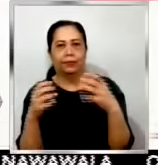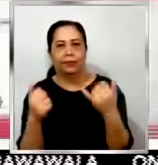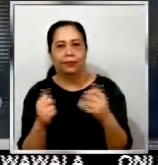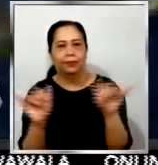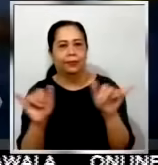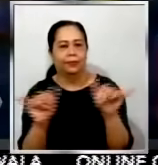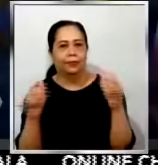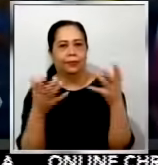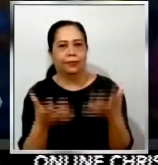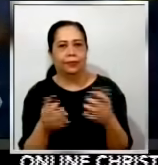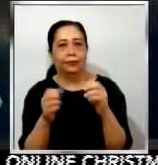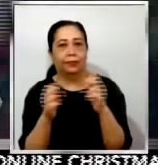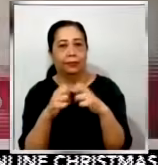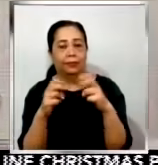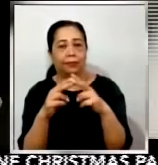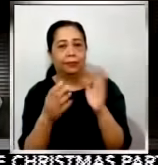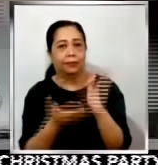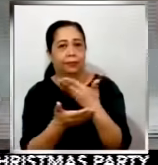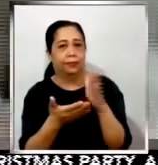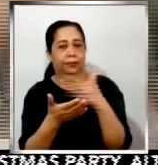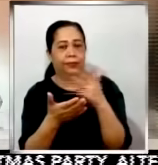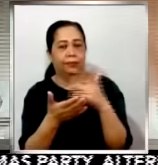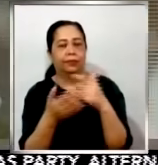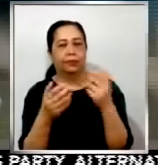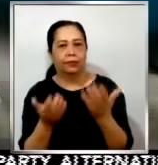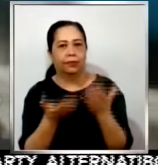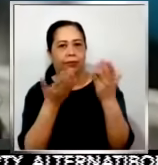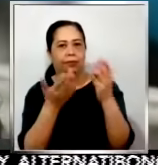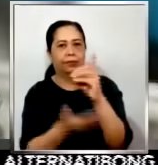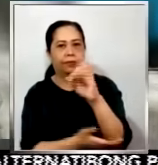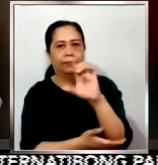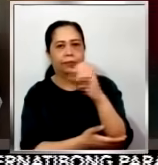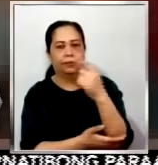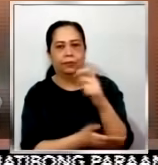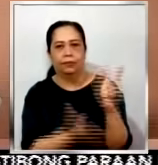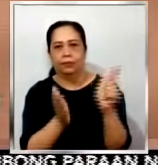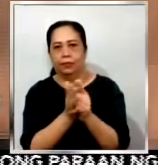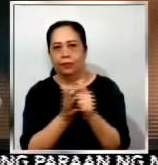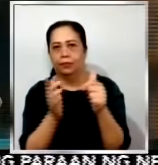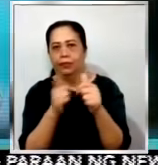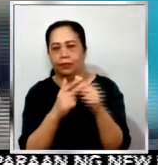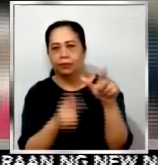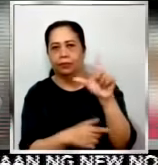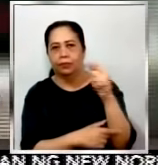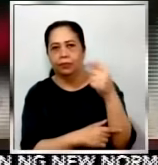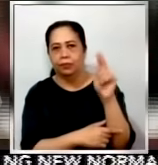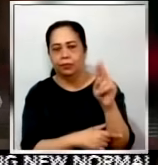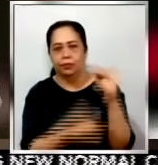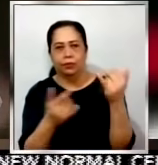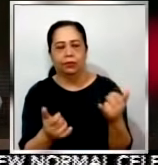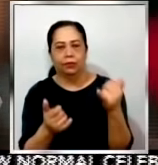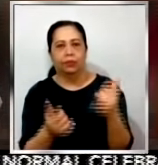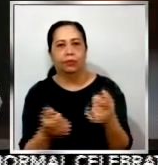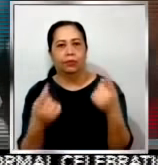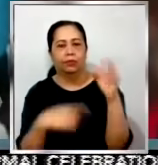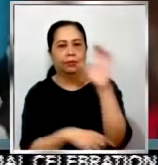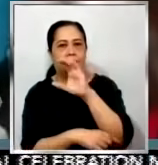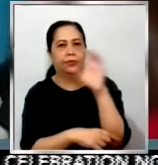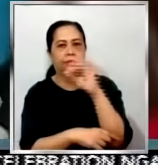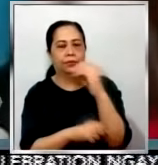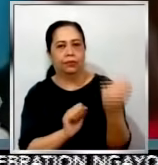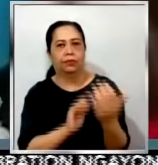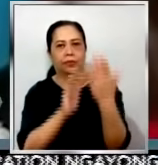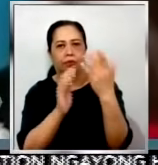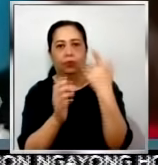nga pagbibidyoke, sinusulong na ng DILG na ipagbawal muna ng mga LGU ngayong parating na Pasko at salubong sa bagong taon